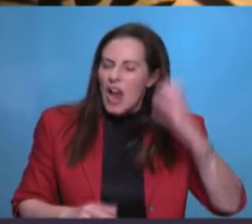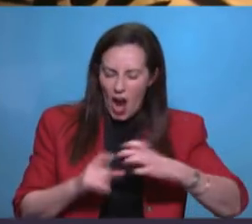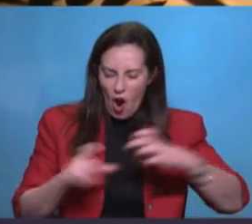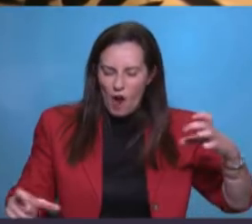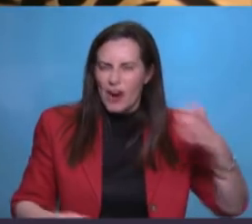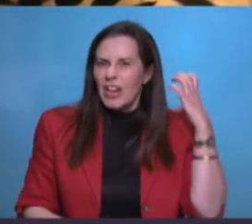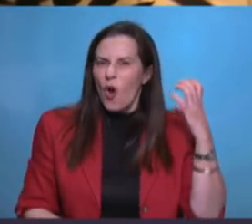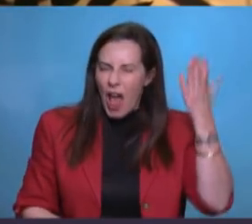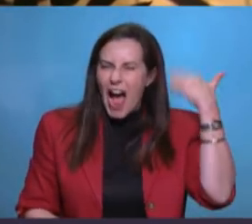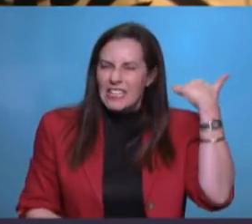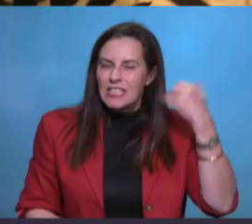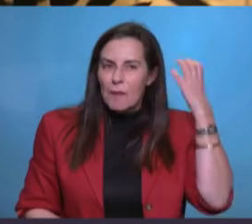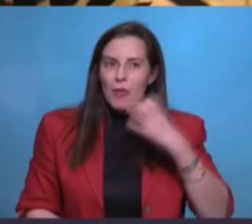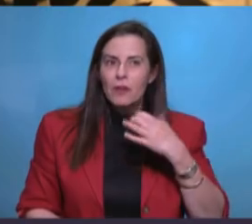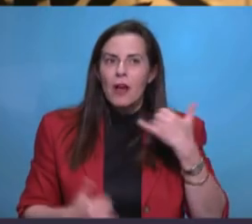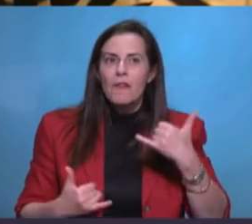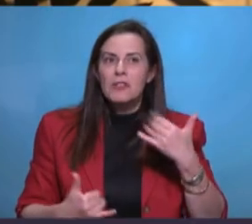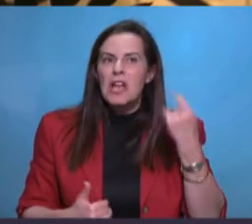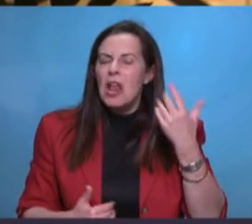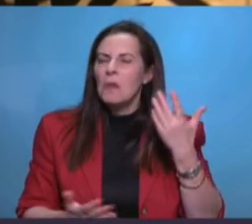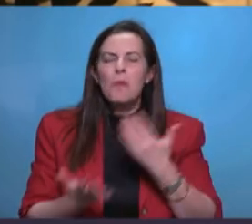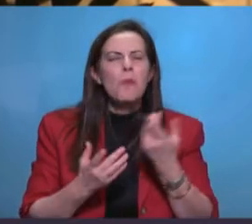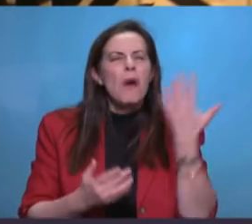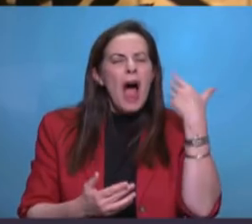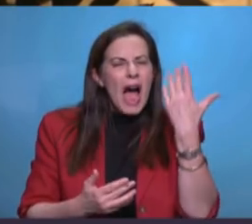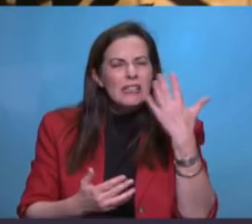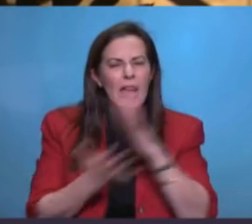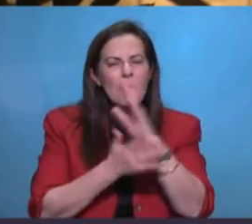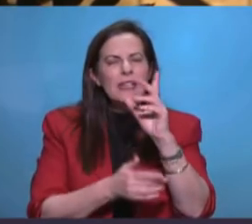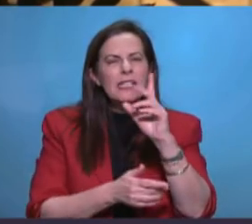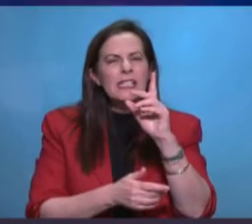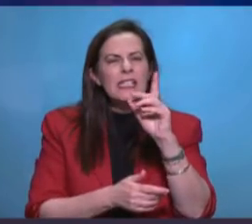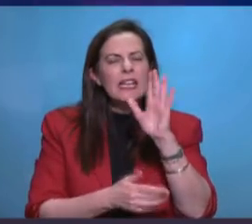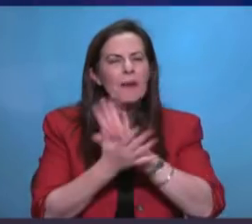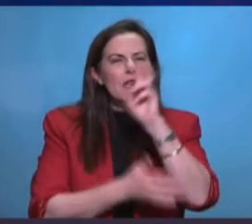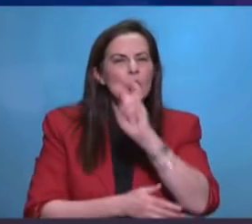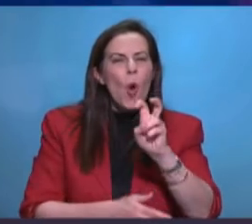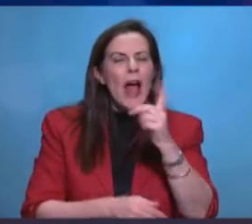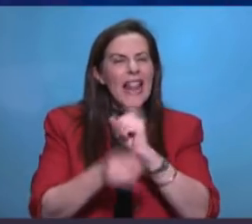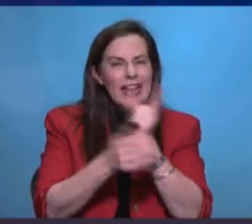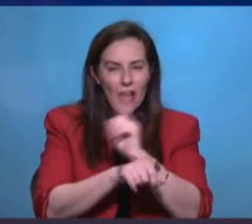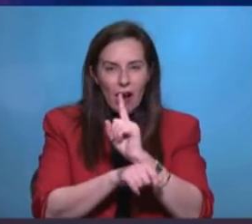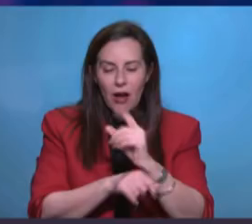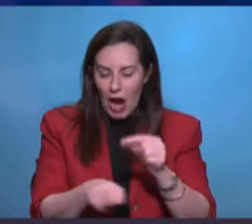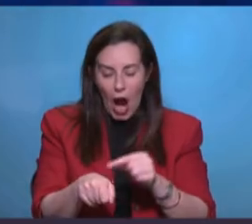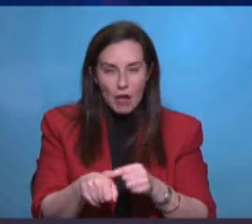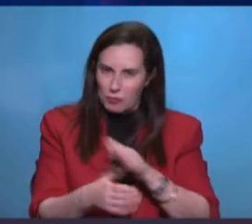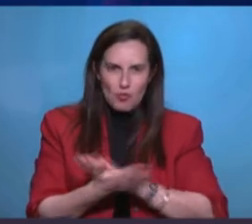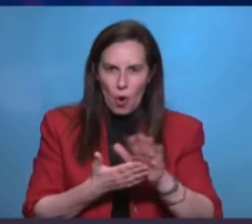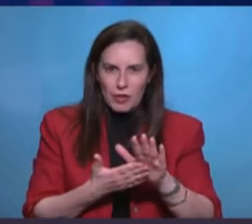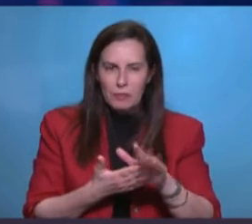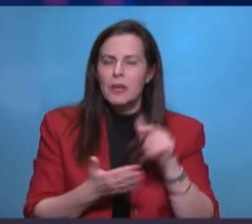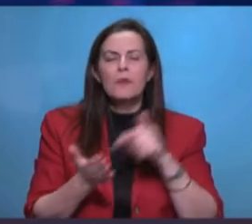הלו? וזה עלה, אני חושבת, משהו כמו $15 לדקה. בשלב הזה השבבים פשוטים